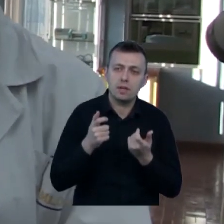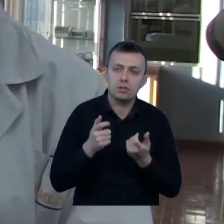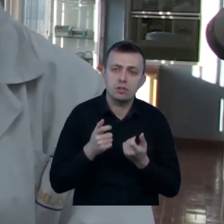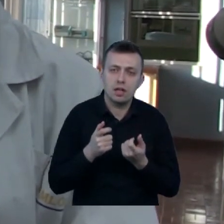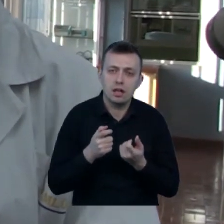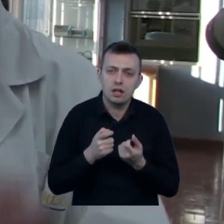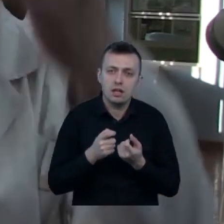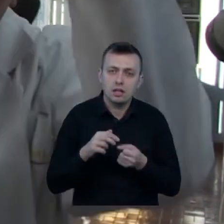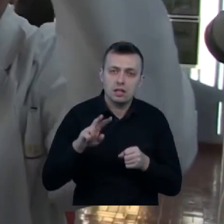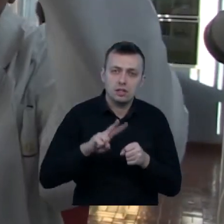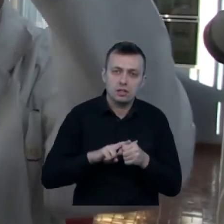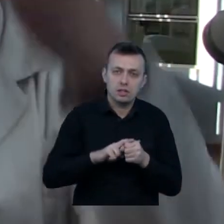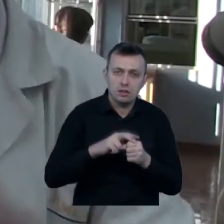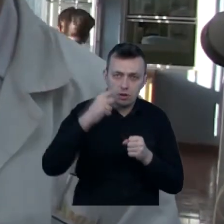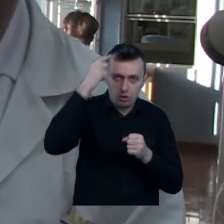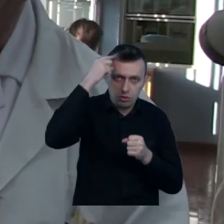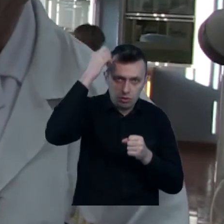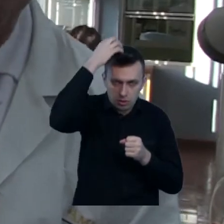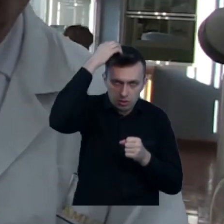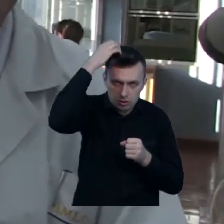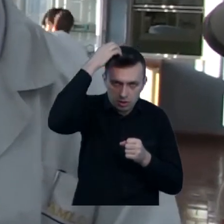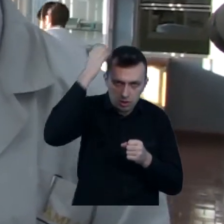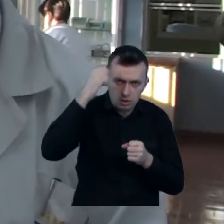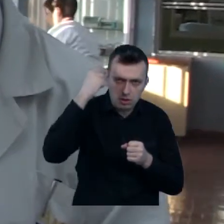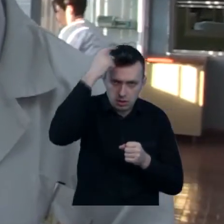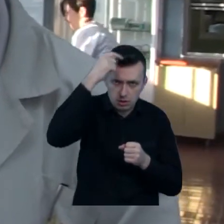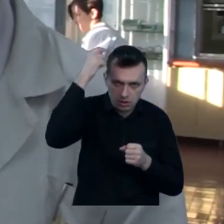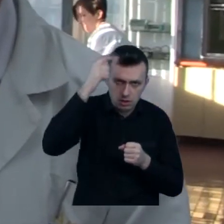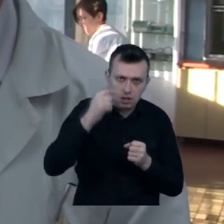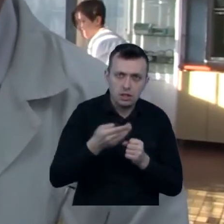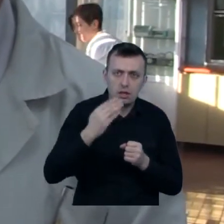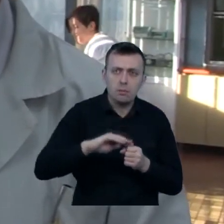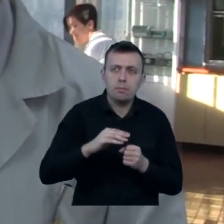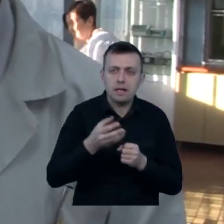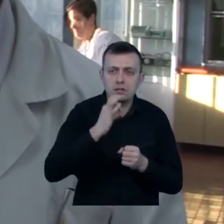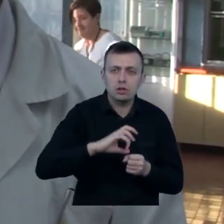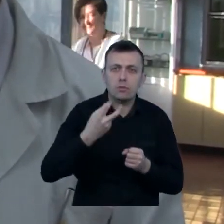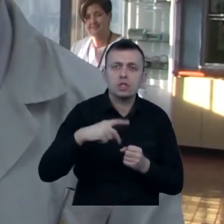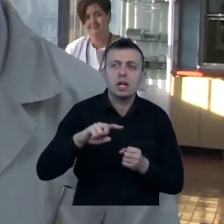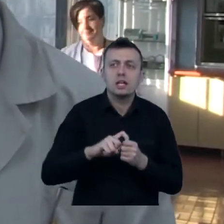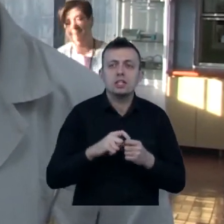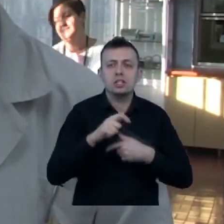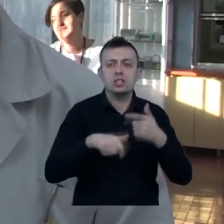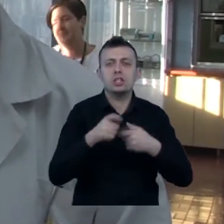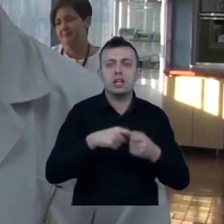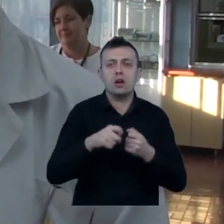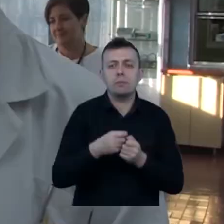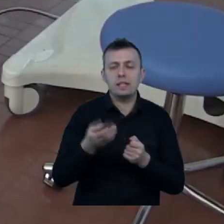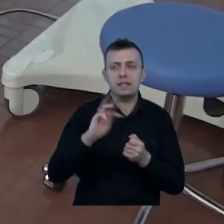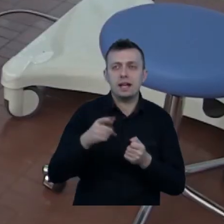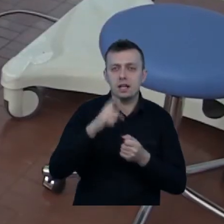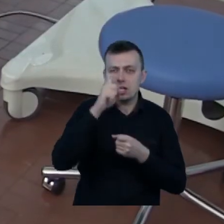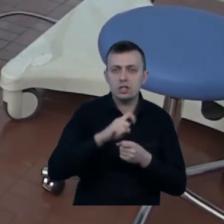jest zakładany tylko na część tutaj, tą przodującą główki i jest miękki. Nie uszkadza tak